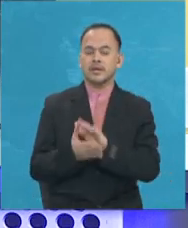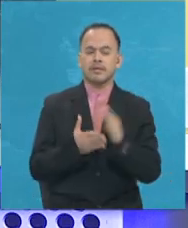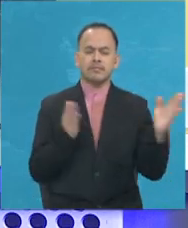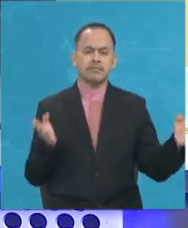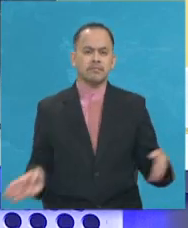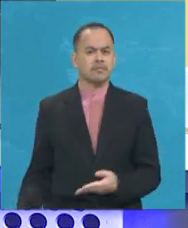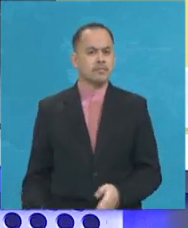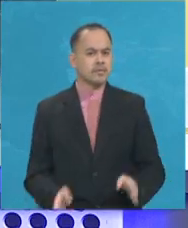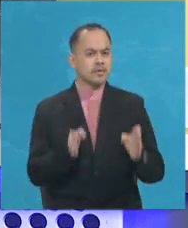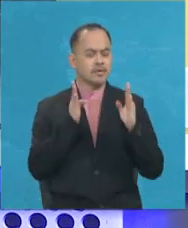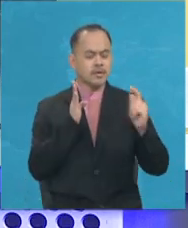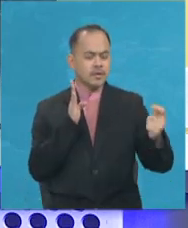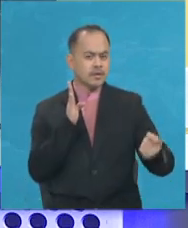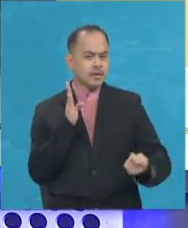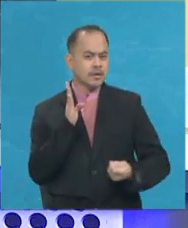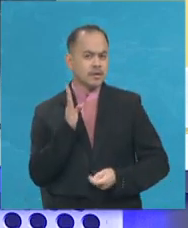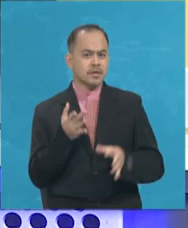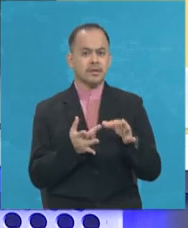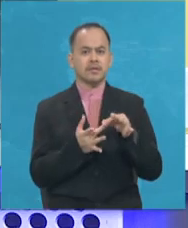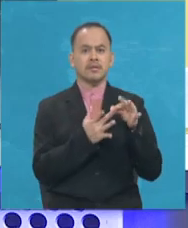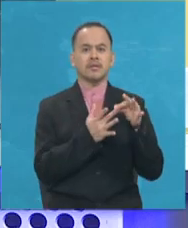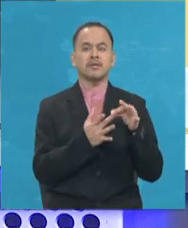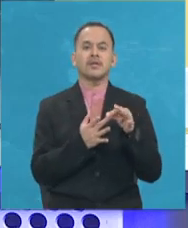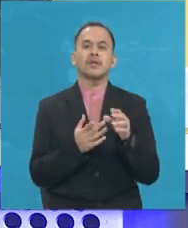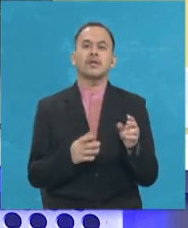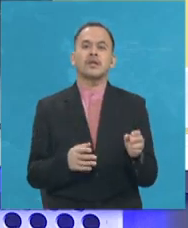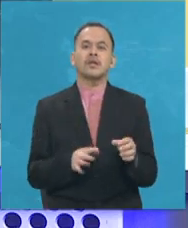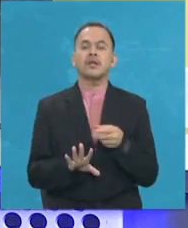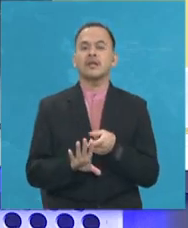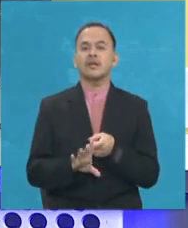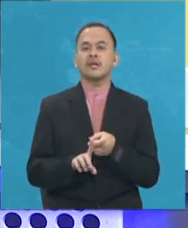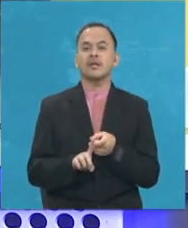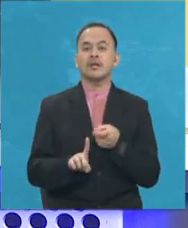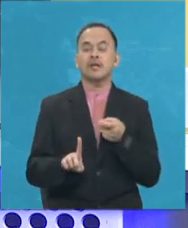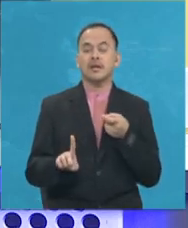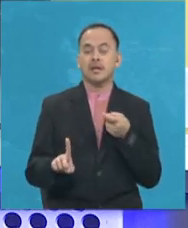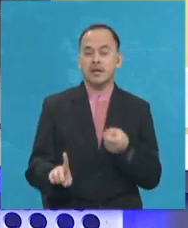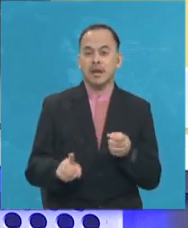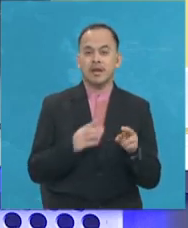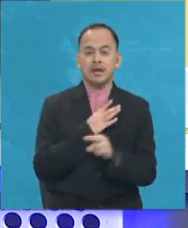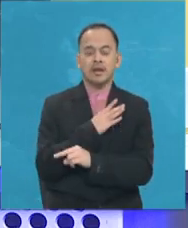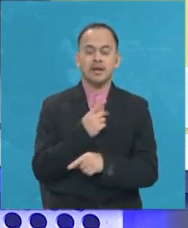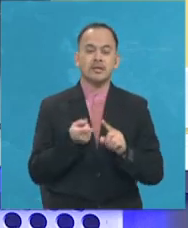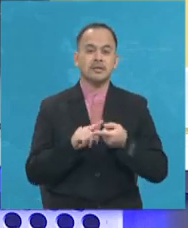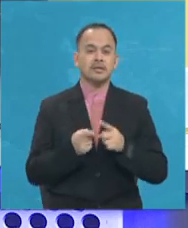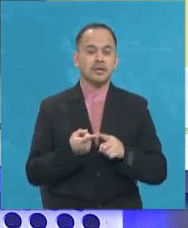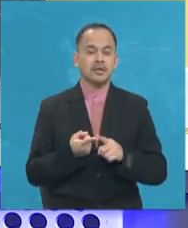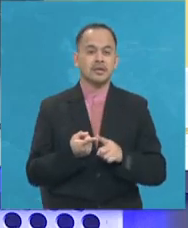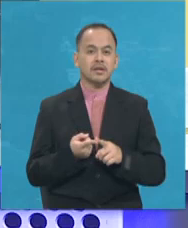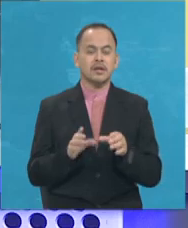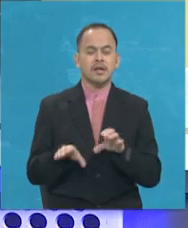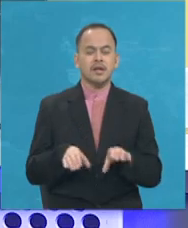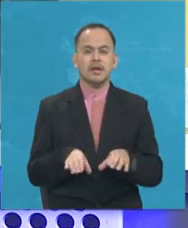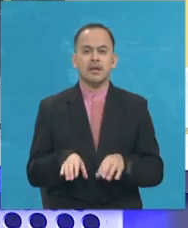menghadap tetamu tetamu khas kebawah duli Yang Maha mulia dari negara-negara sahabat majelis menghadap berlangsung